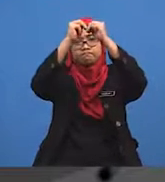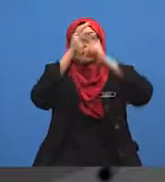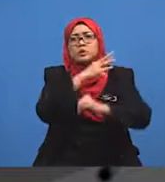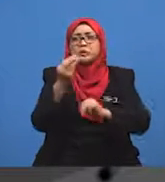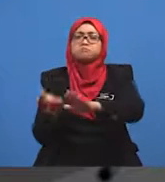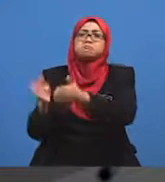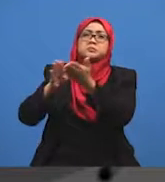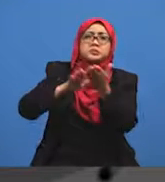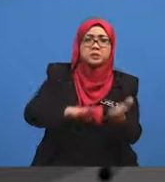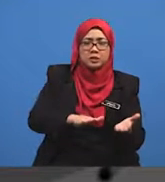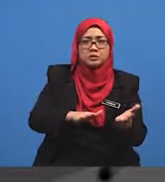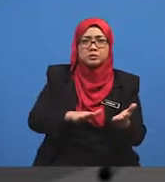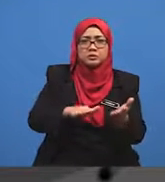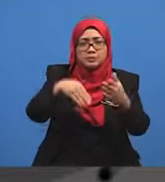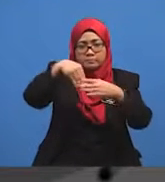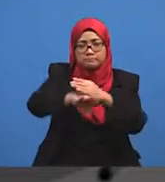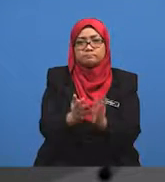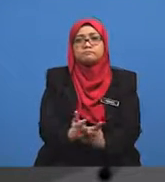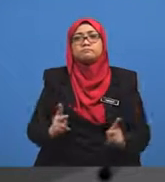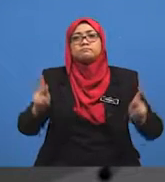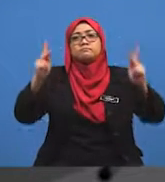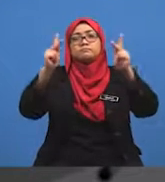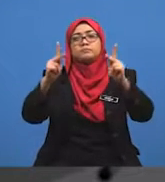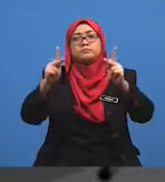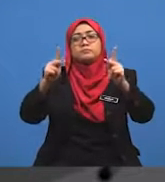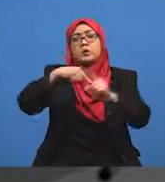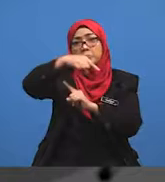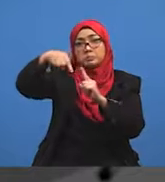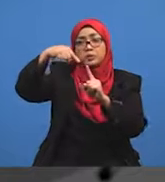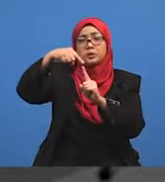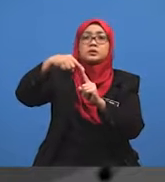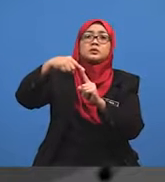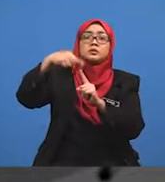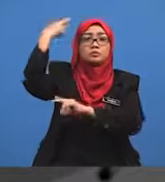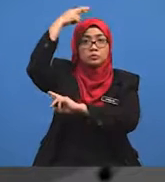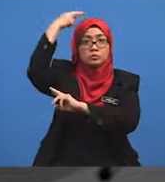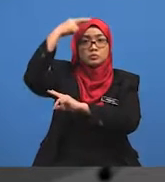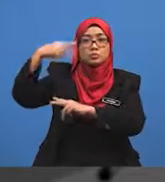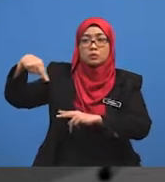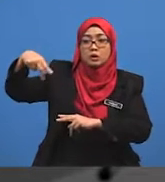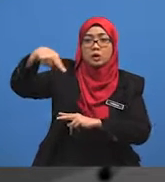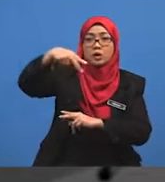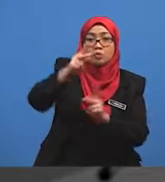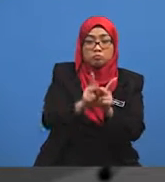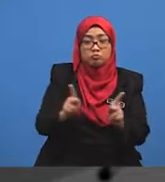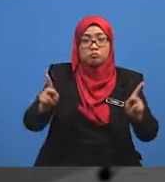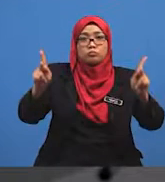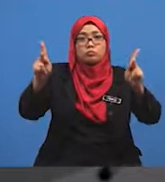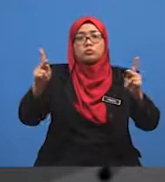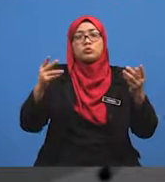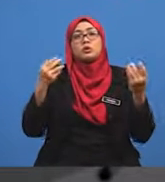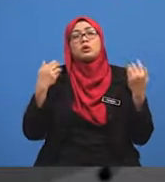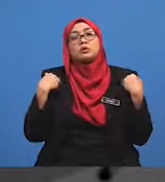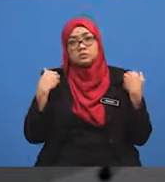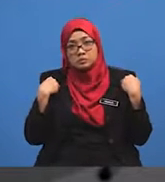dan dikebumikan. Selang beberapa hari apabila Rasulullah lalu di kuburnya, barulah dia